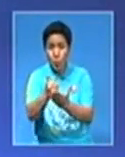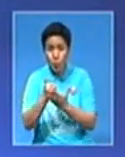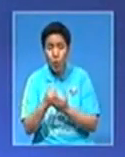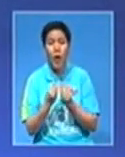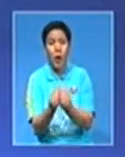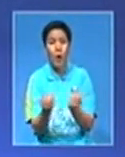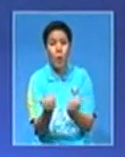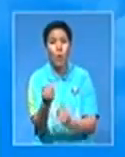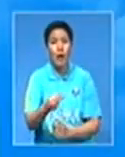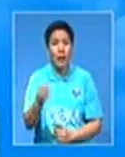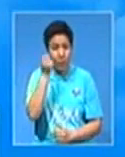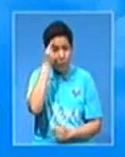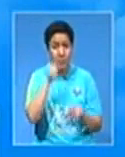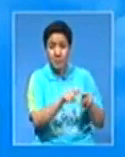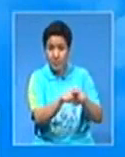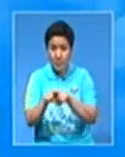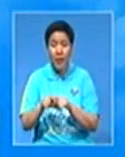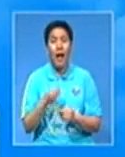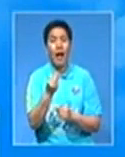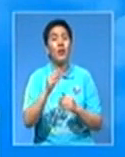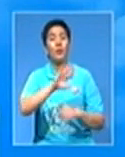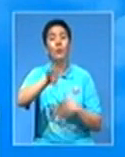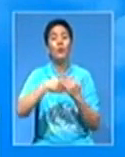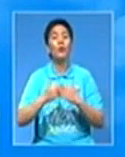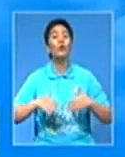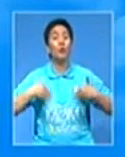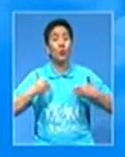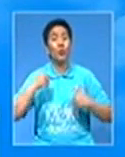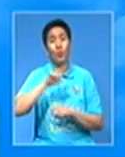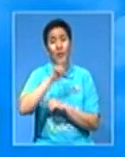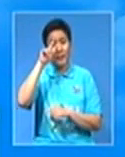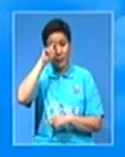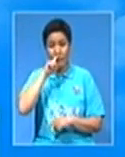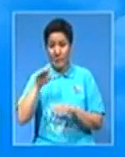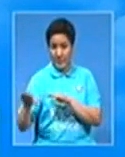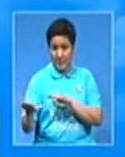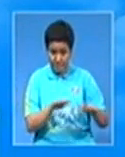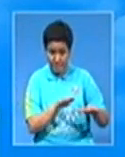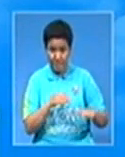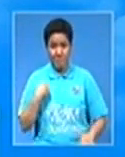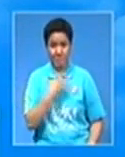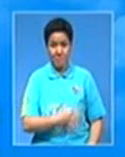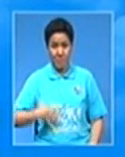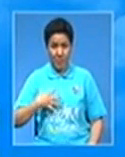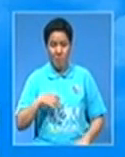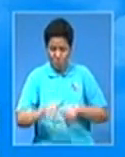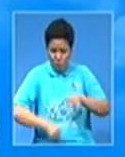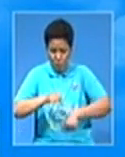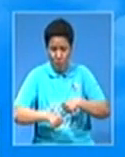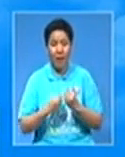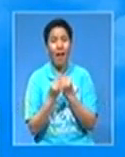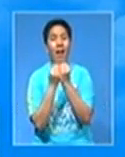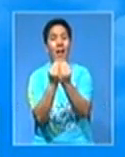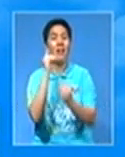จให้กับบุตรหลานด้วยนะครับก็ขอให้ทุกคนมีความสุขในวันหยุดสุดสัปดาห์นะครับเตรียมตัวให้พร้อมสำหรับการปั่นเพื่อแม่นะครับ